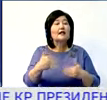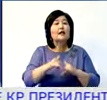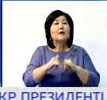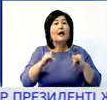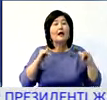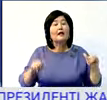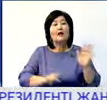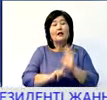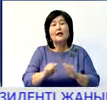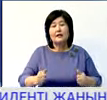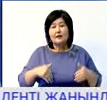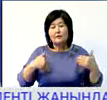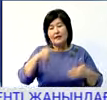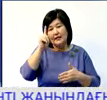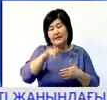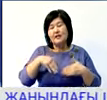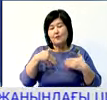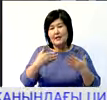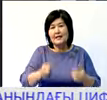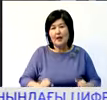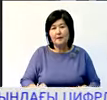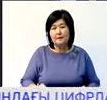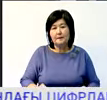дамытуға тың серпін береріне сенім білдірді.